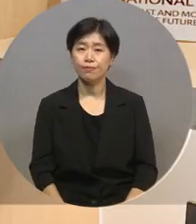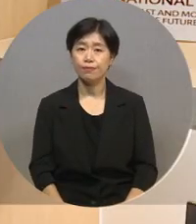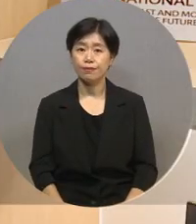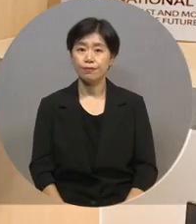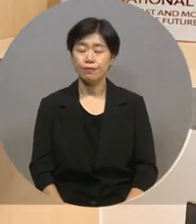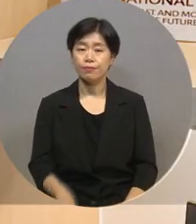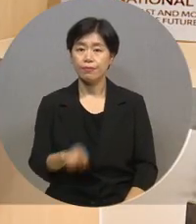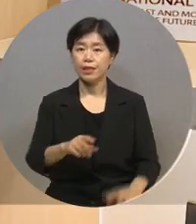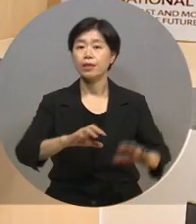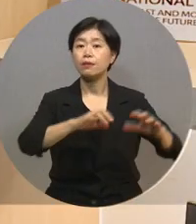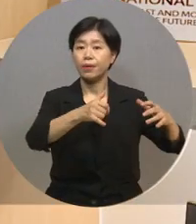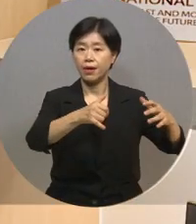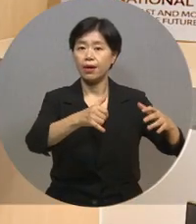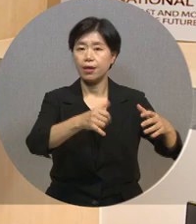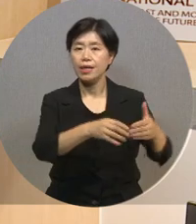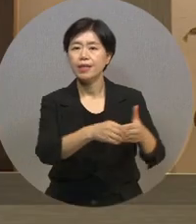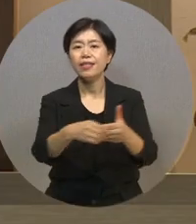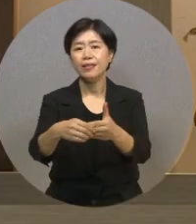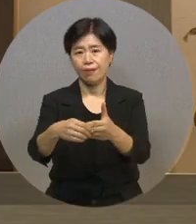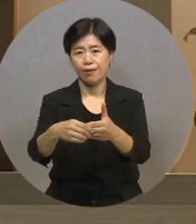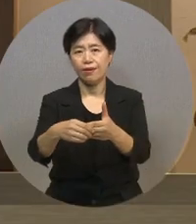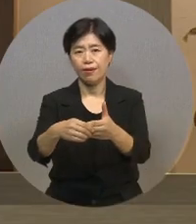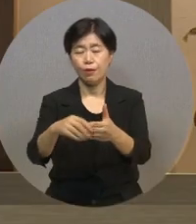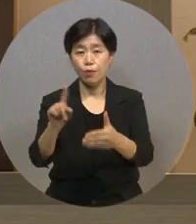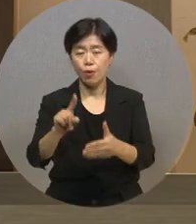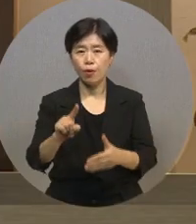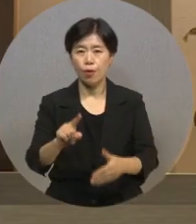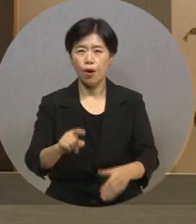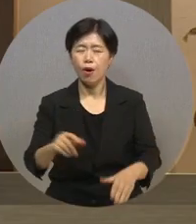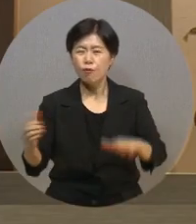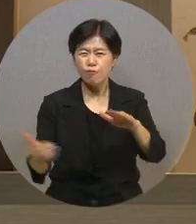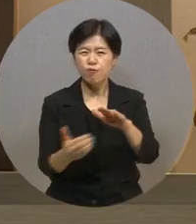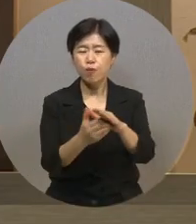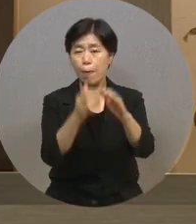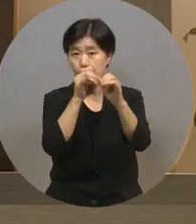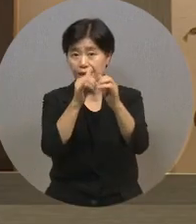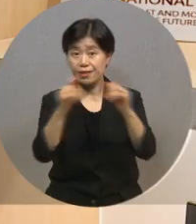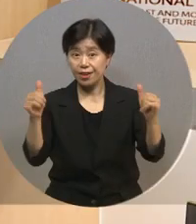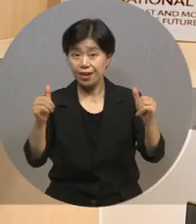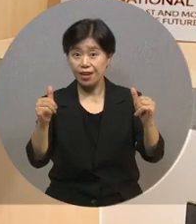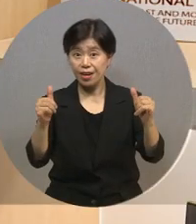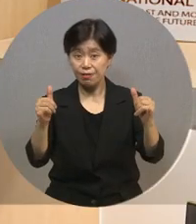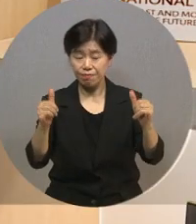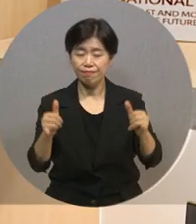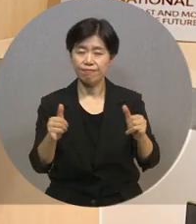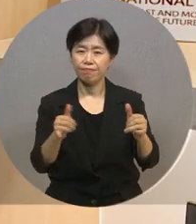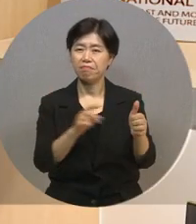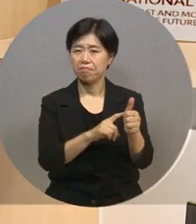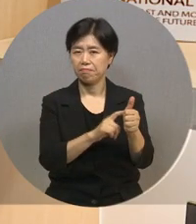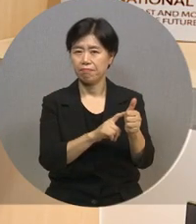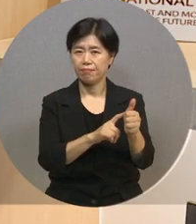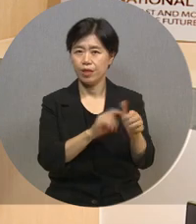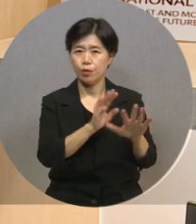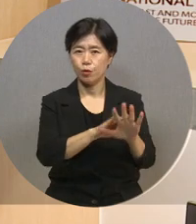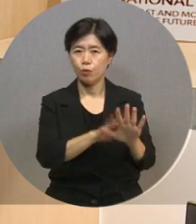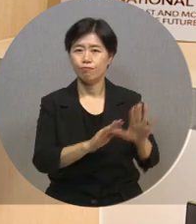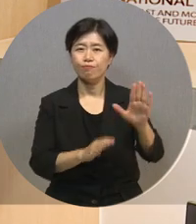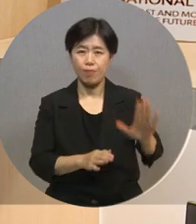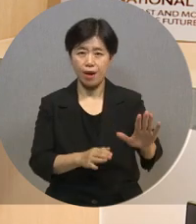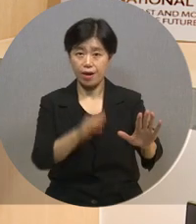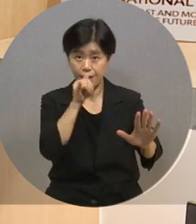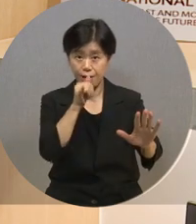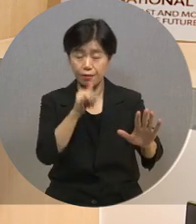저희가 글로벌 IT 리더라고 부르고 있는 MVP들이 우승을 한 직후 저희 대회의